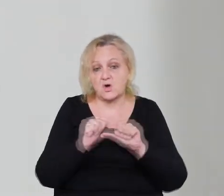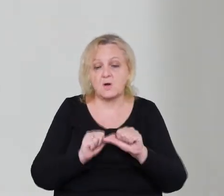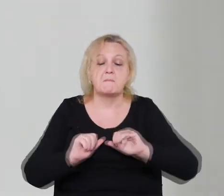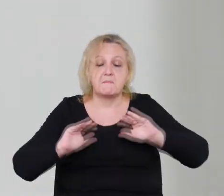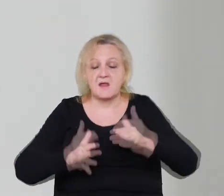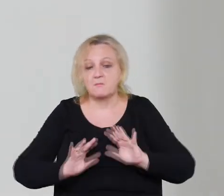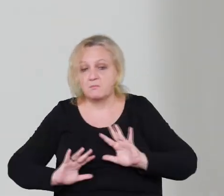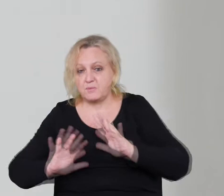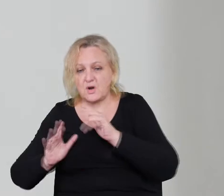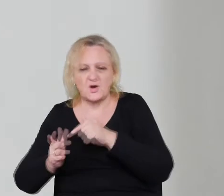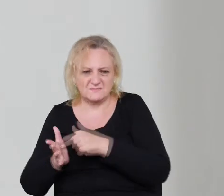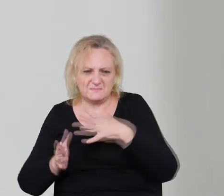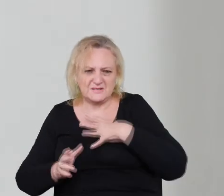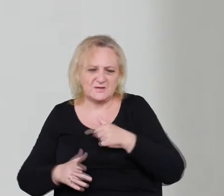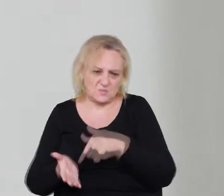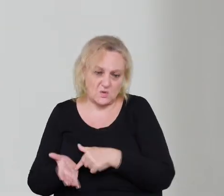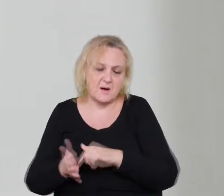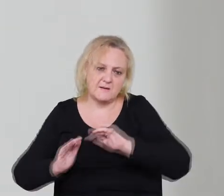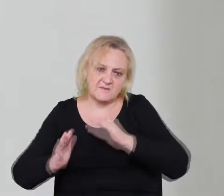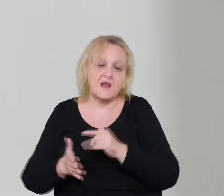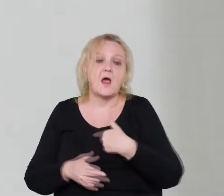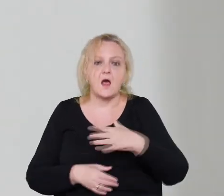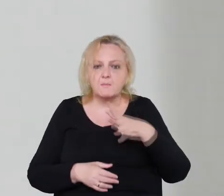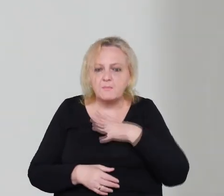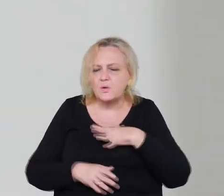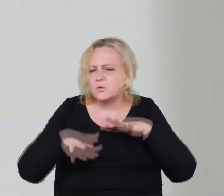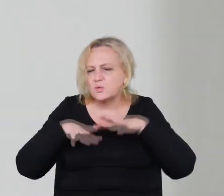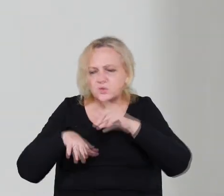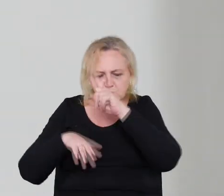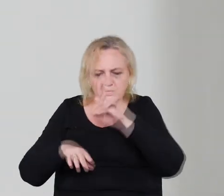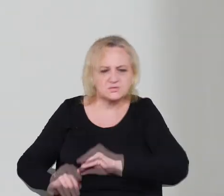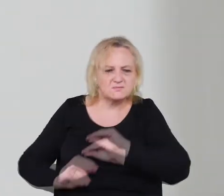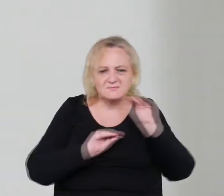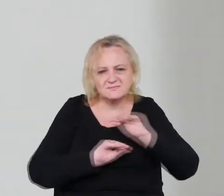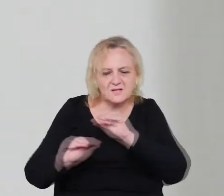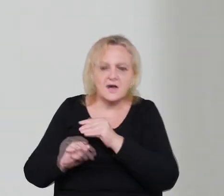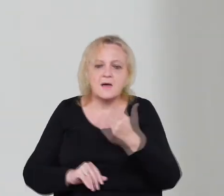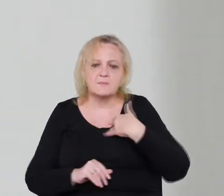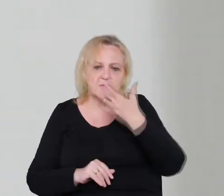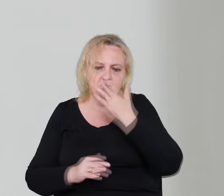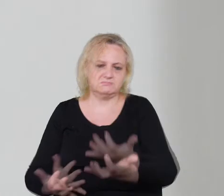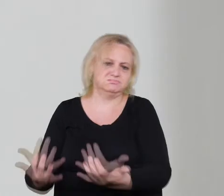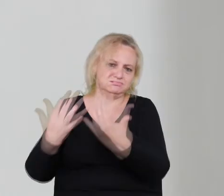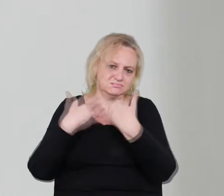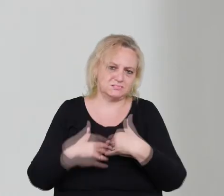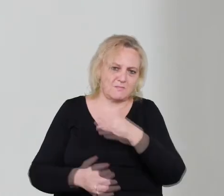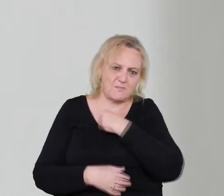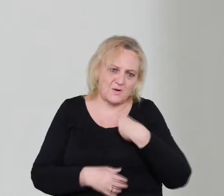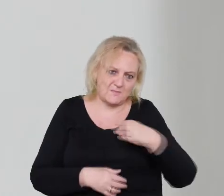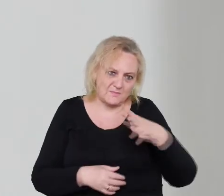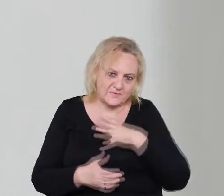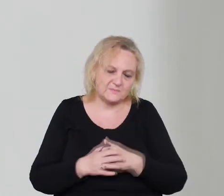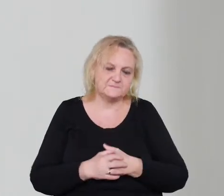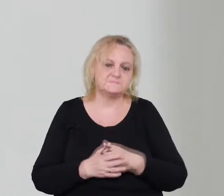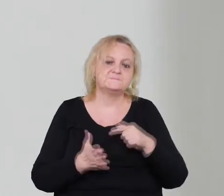skalę te protesty zostały rozgrabione ale też była masowa emigracja i też był to też dużo białorusinów wtedy przyjechał do Polski